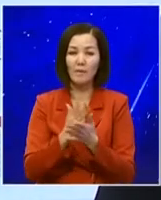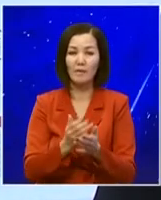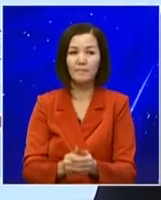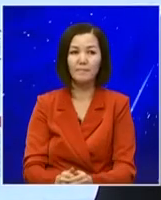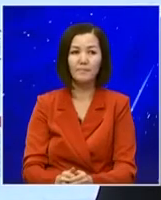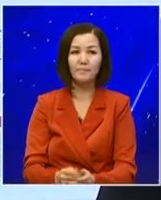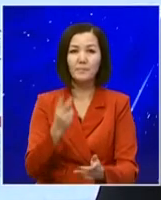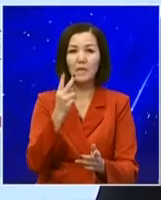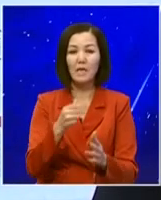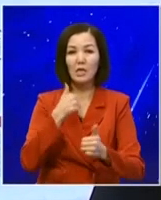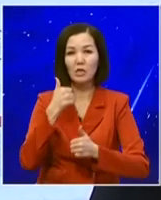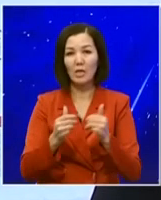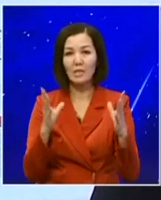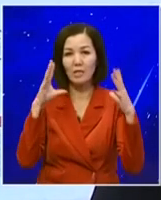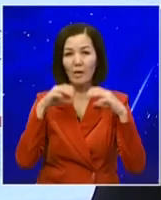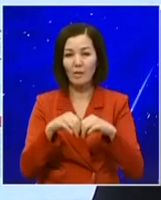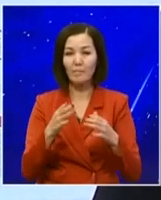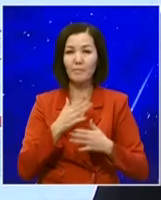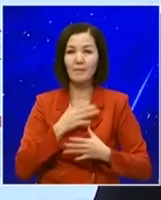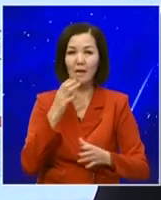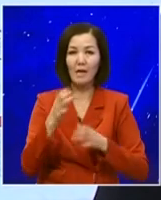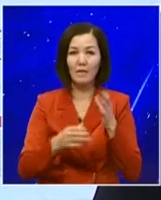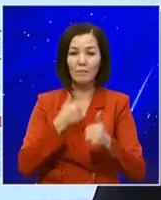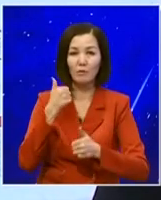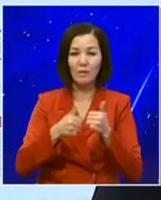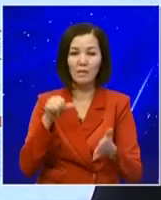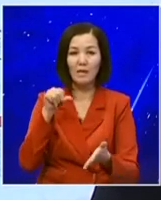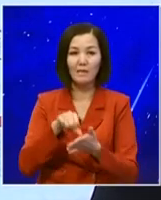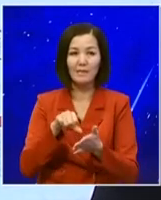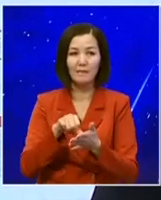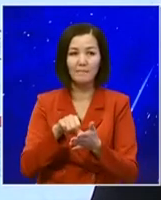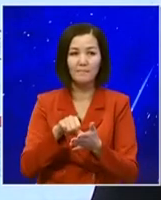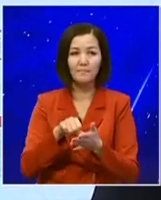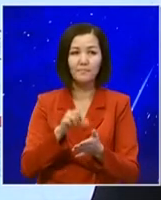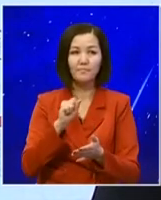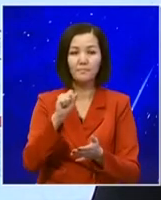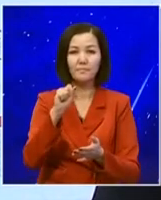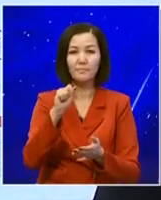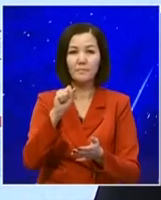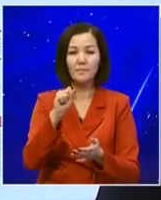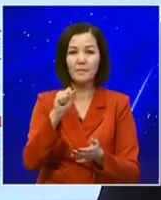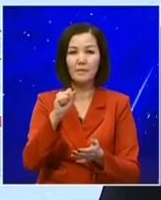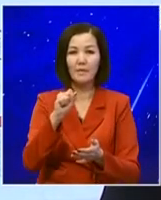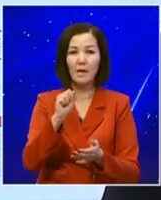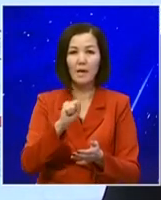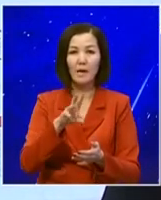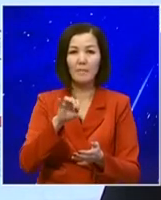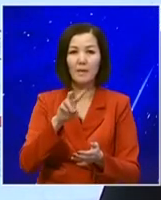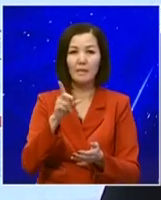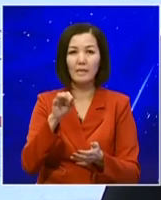қоссайыстан біздің жаңа әлем чемпионатына қатысқан Абай және Амангелді Мағжан